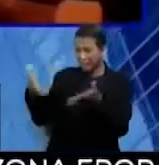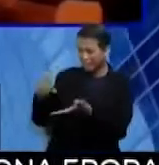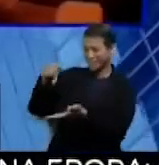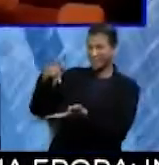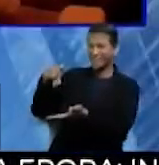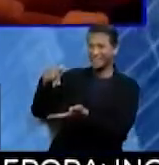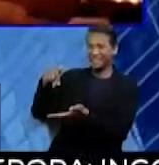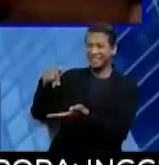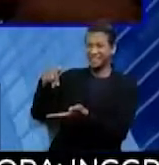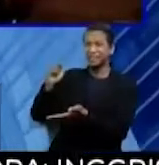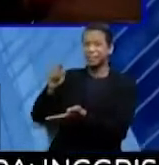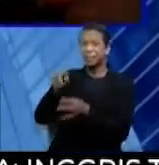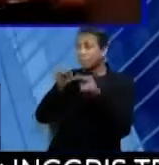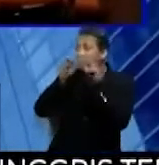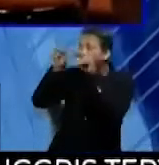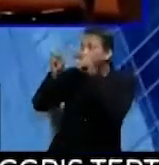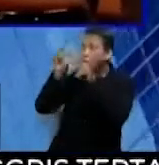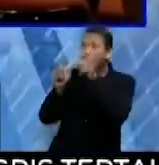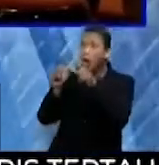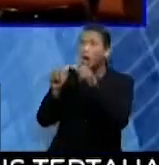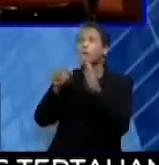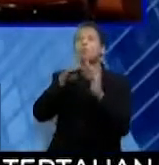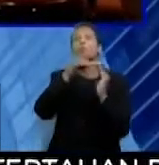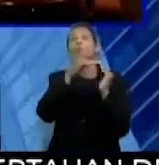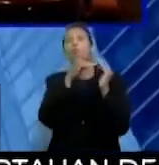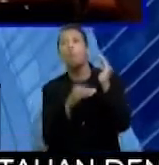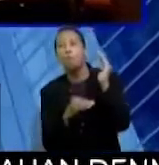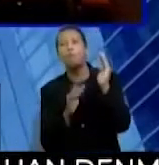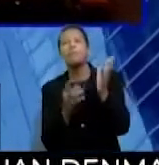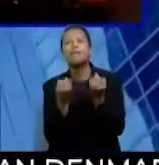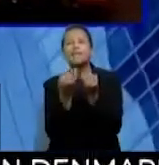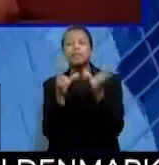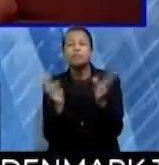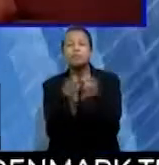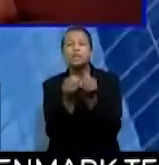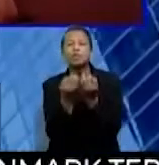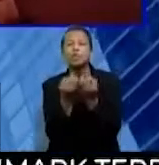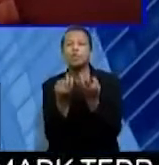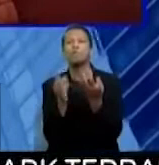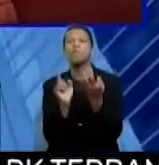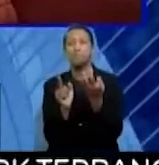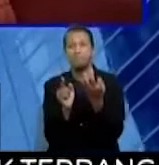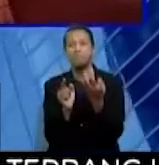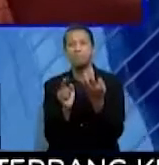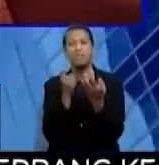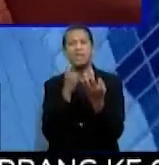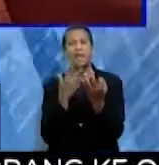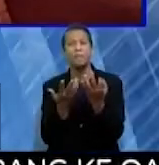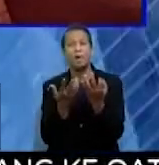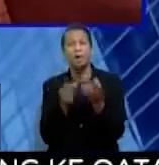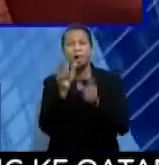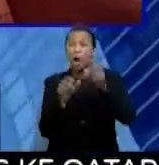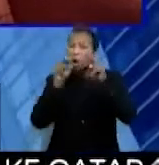drastis, harus berhitung ulang lagi kembali terkait dengan target jumlah penonton yang bisa diraih saat